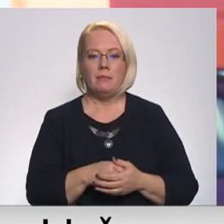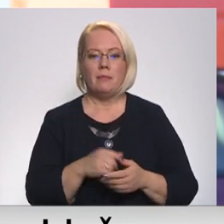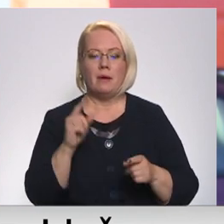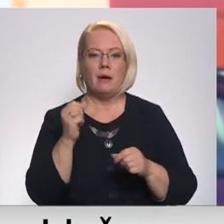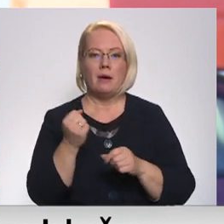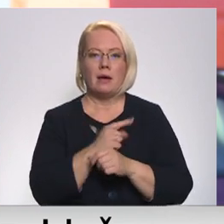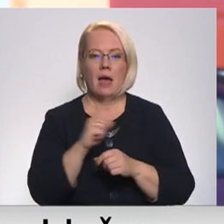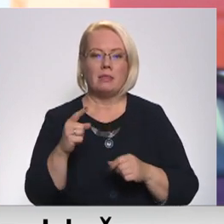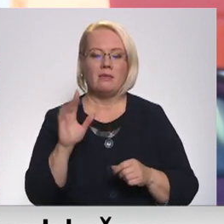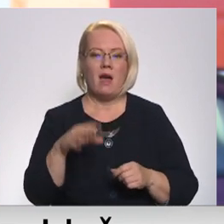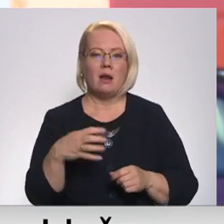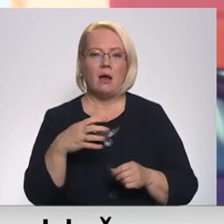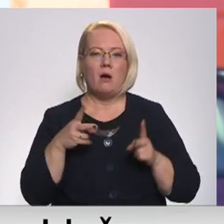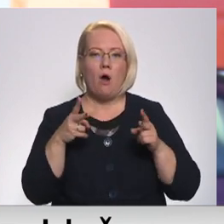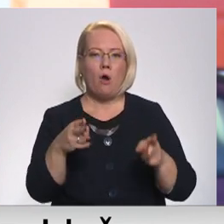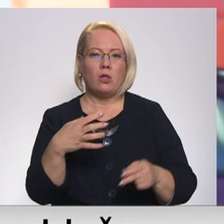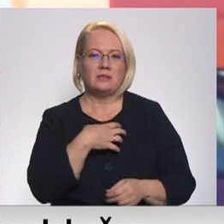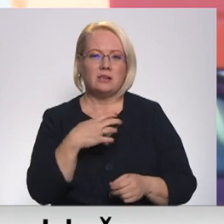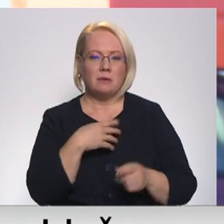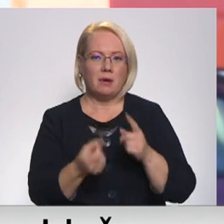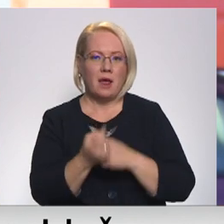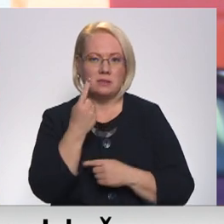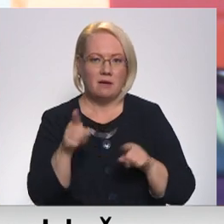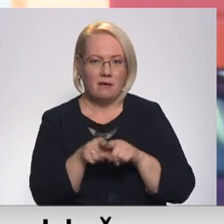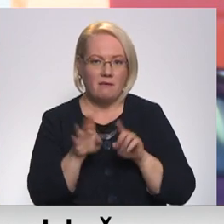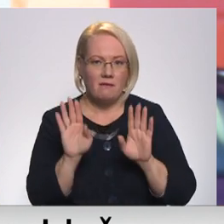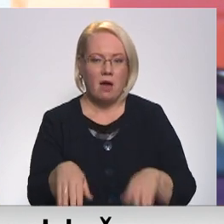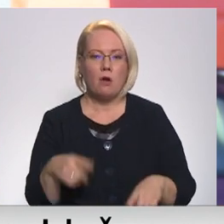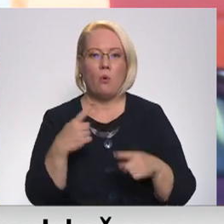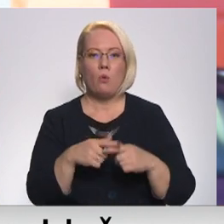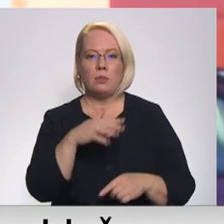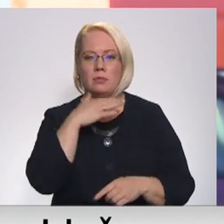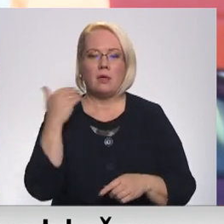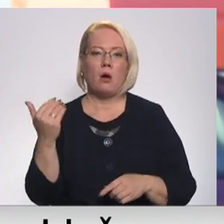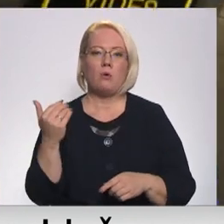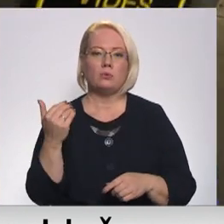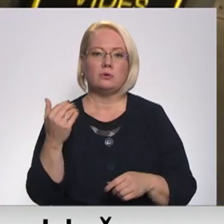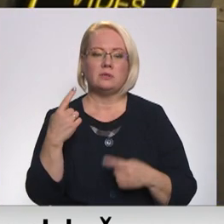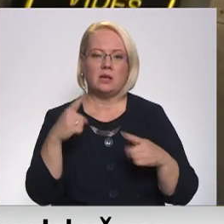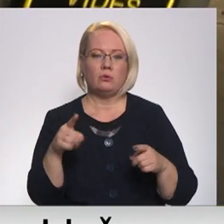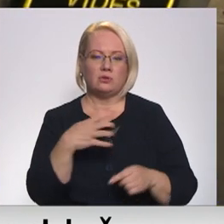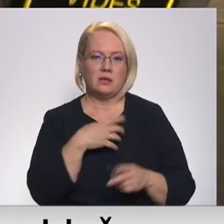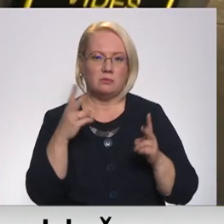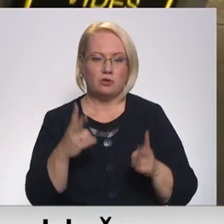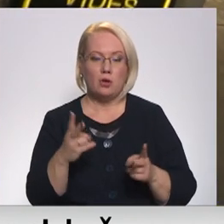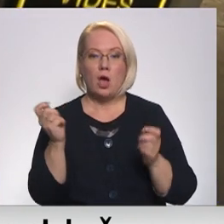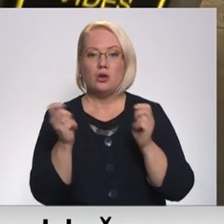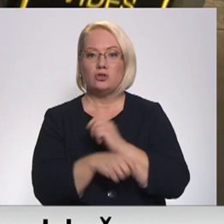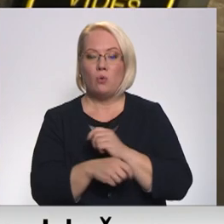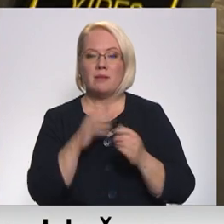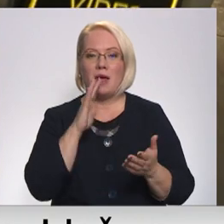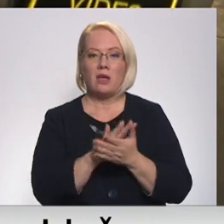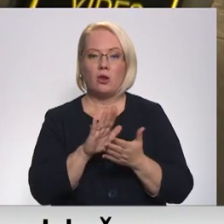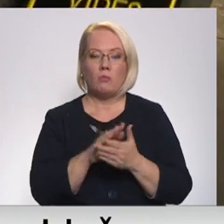veicinot gan onkoloģisko saslimšanu rašanos, gan arī daudz autoimūnu saslimšanu. Sodi atkrituma apsaimniekošanā